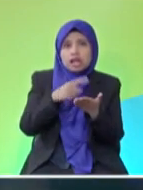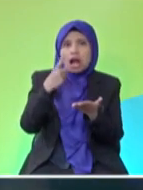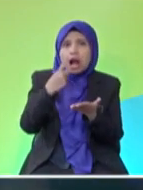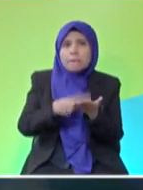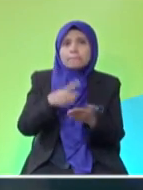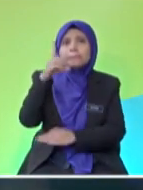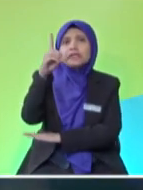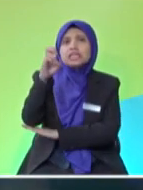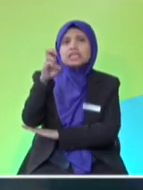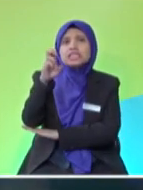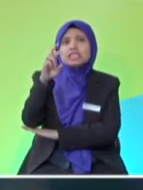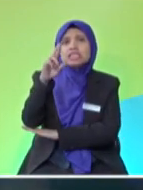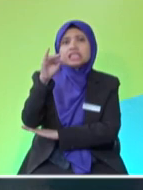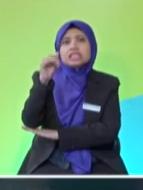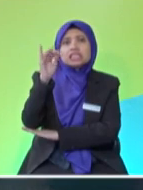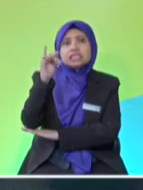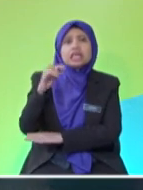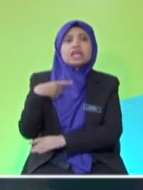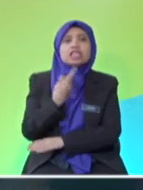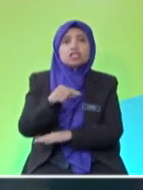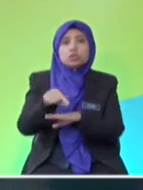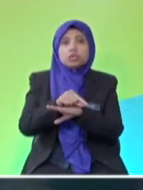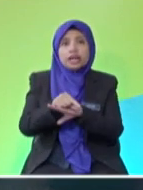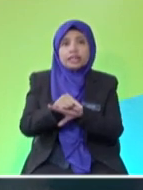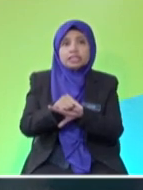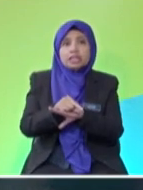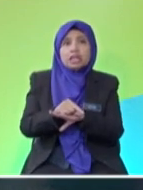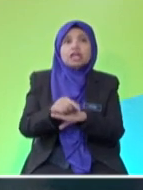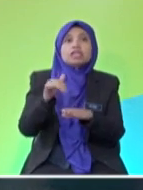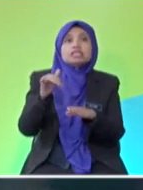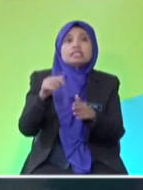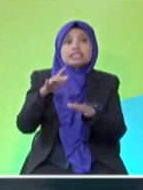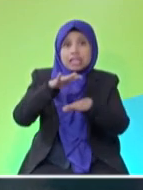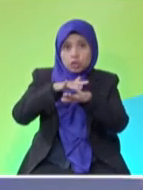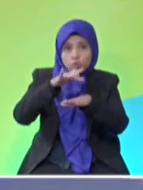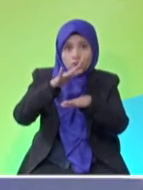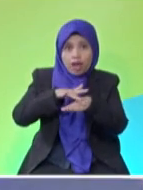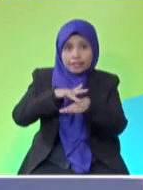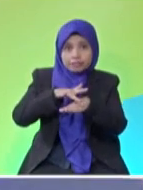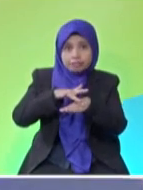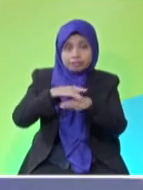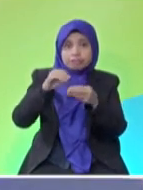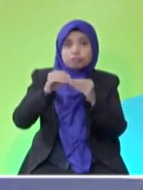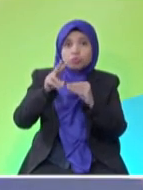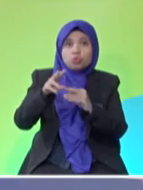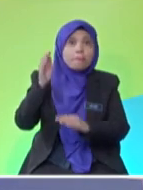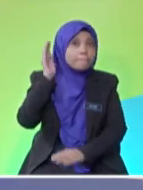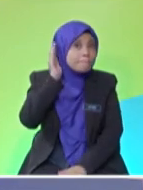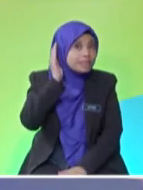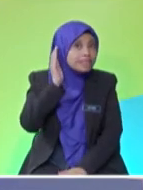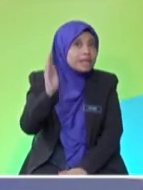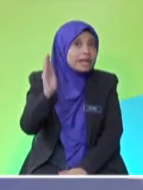utama yang Mira gunakan ini Mira menggunakan yang kedua inilah diri pendengaran